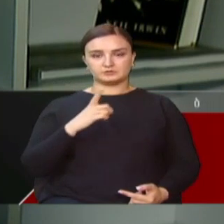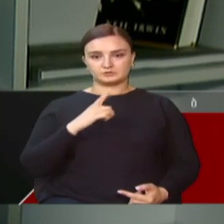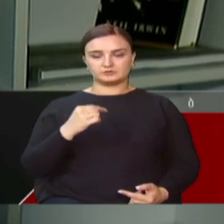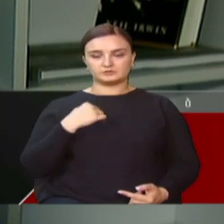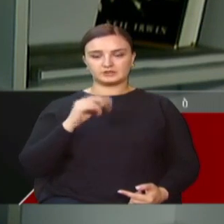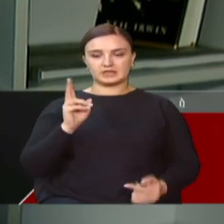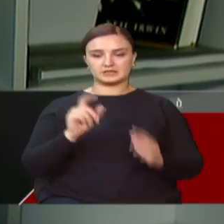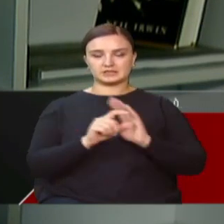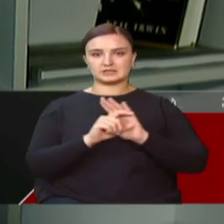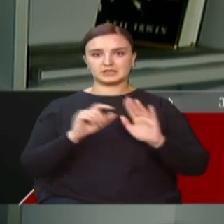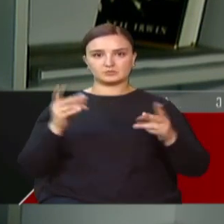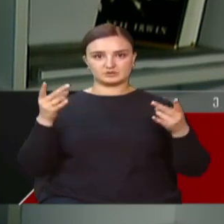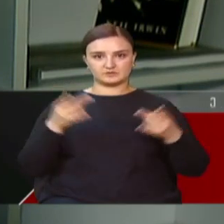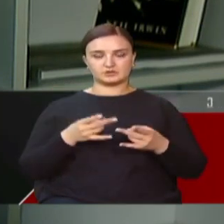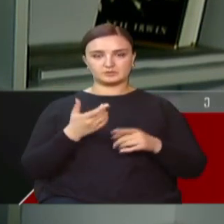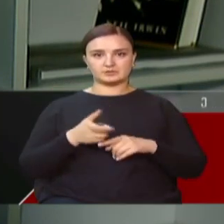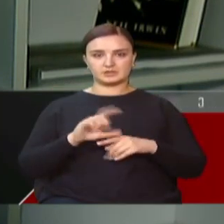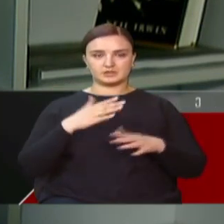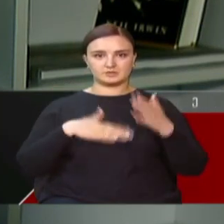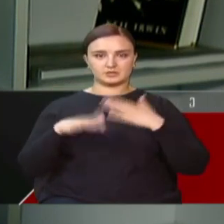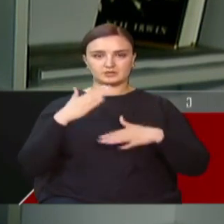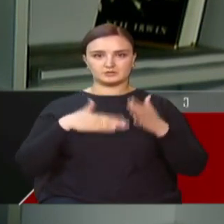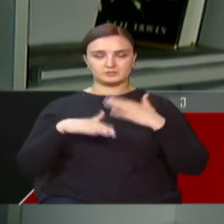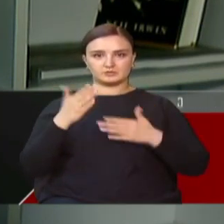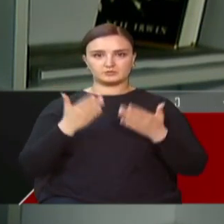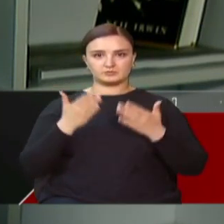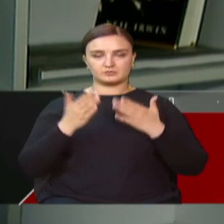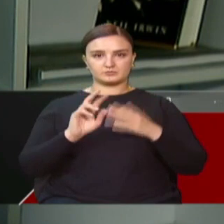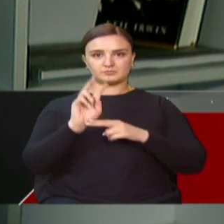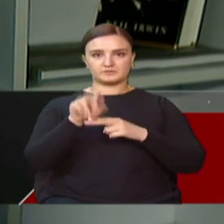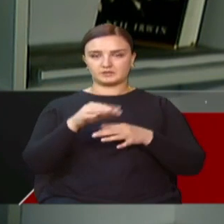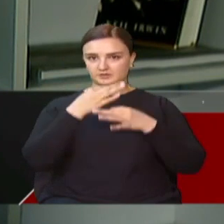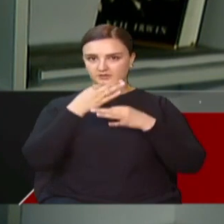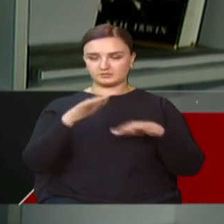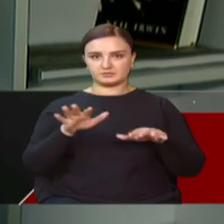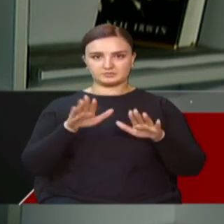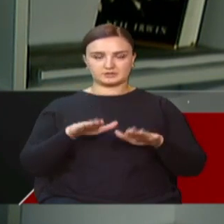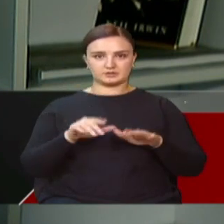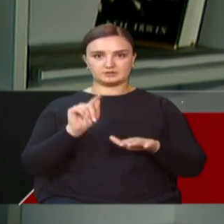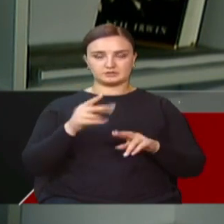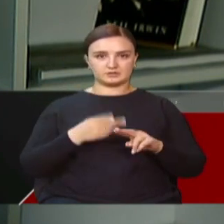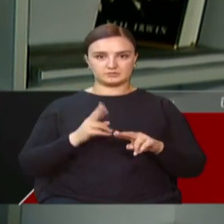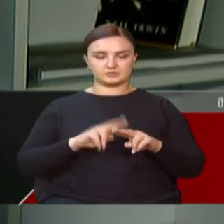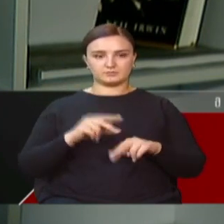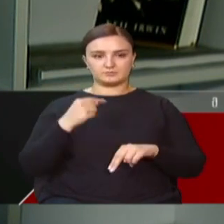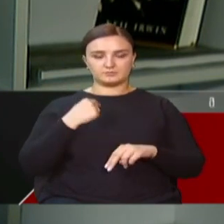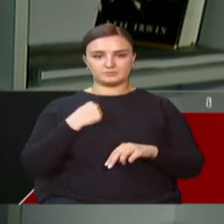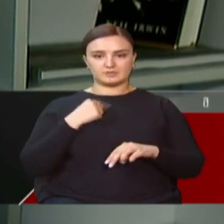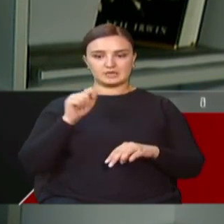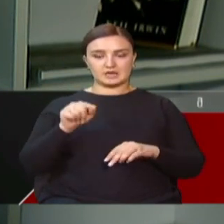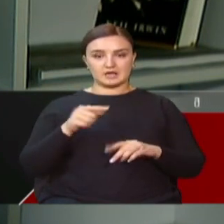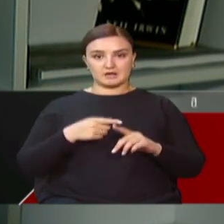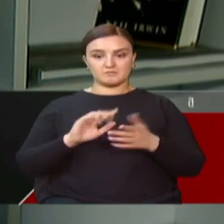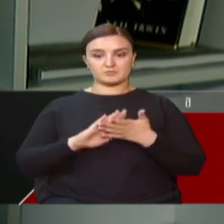ჩვენ კანდიდატის სტატუსი გვჭირდება ძალიან გამიხარდება თუ მივიღებთ ნებისმიერ სცენარში ასე რომ მე მაგ